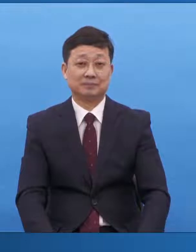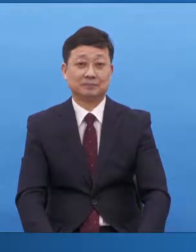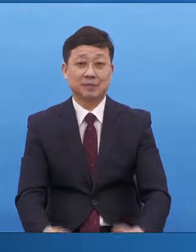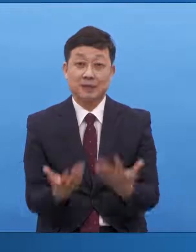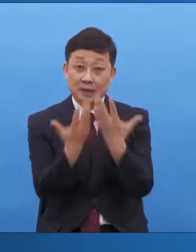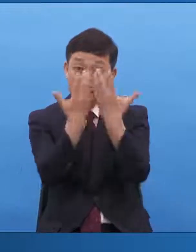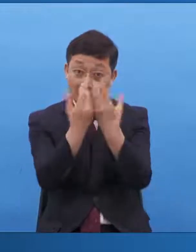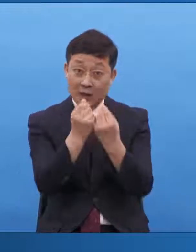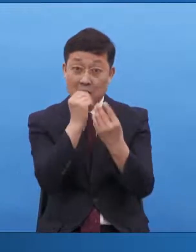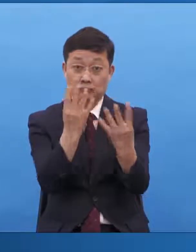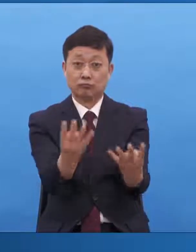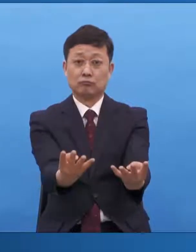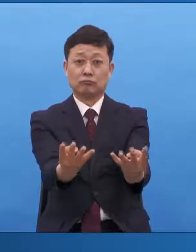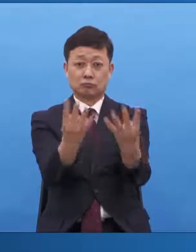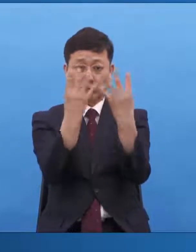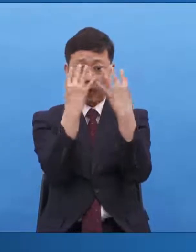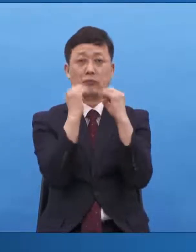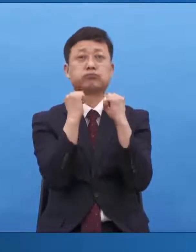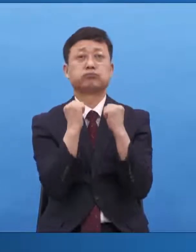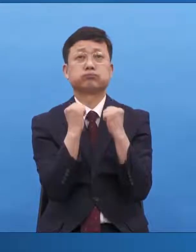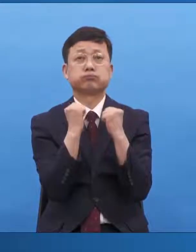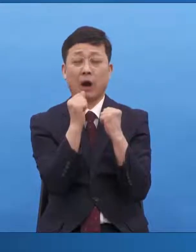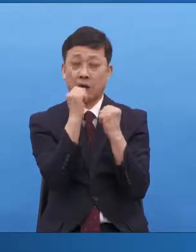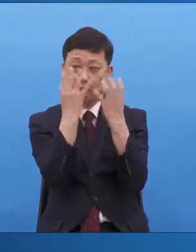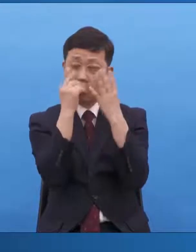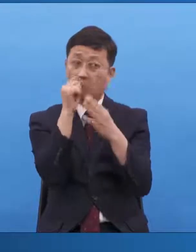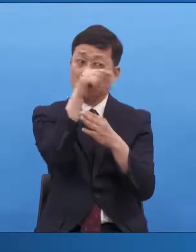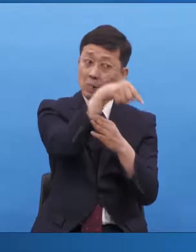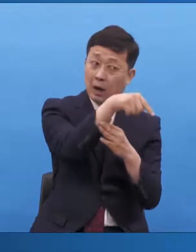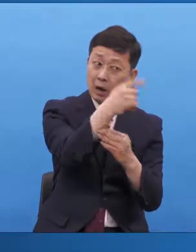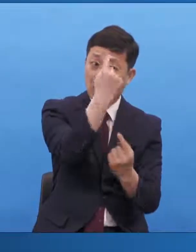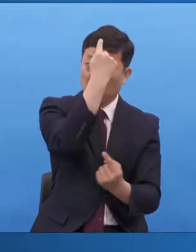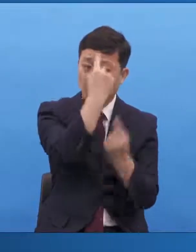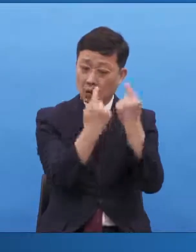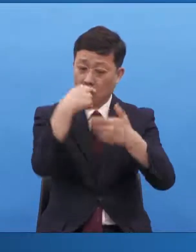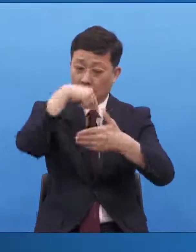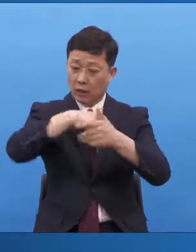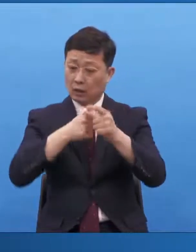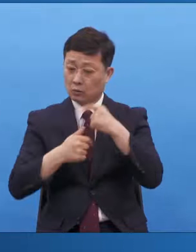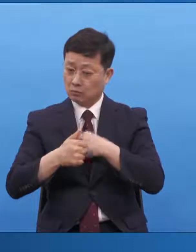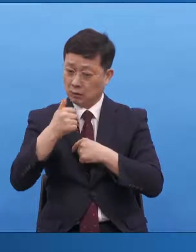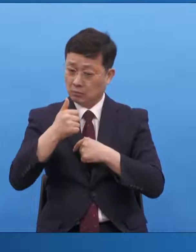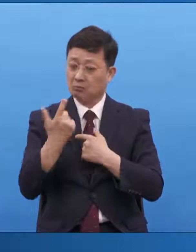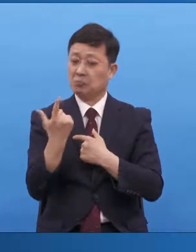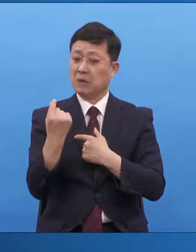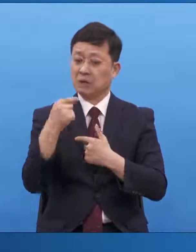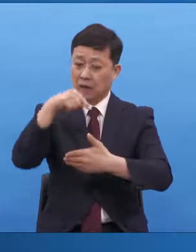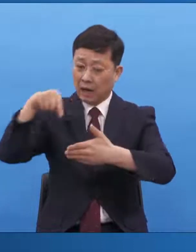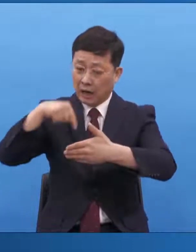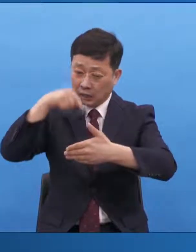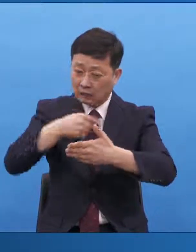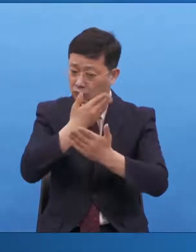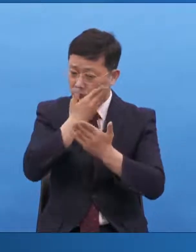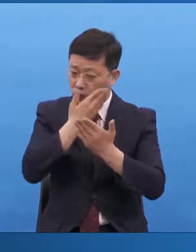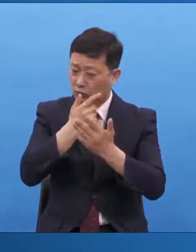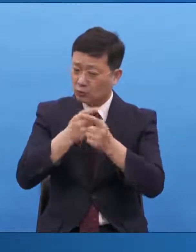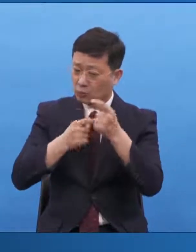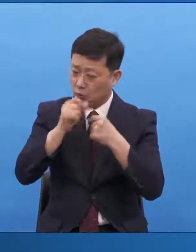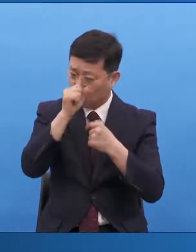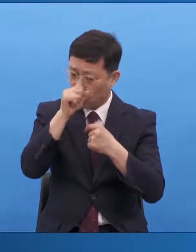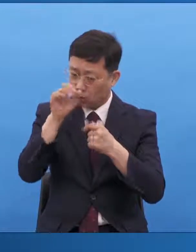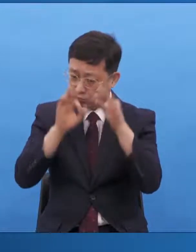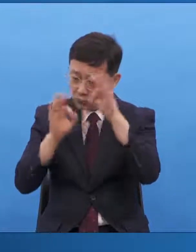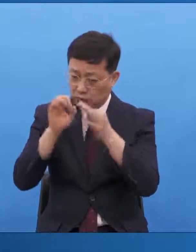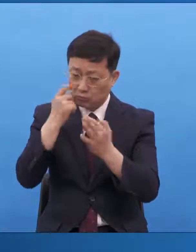감옥에서 가도 손 치더라도 감옥 밖에 있는 것보다 더 좋은 게 있다면 괜찮잖아요. Let us say, for example, you're sitting in prison, but if you've got things that are better in prison